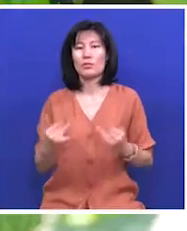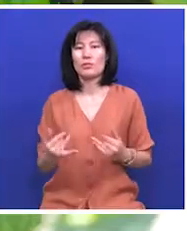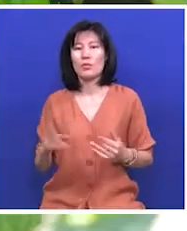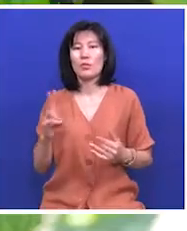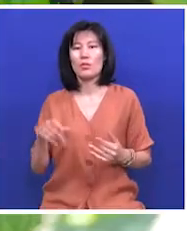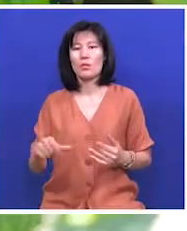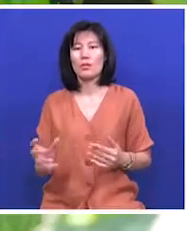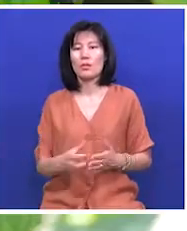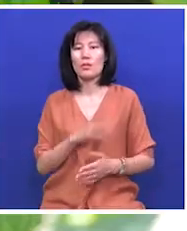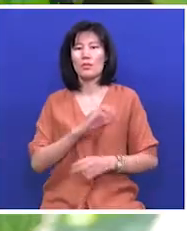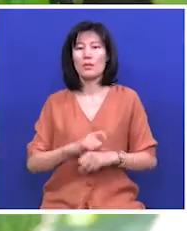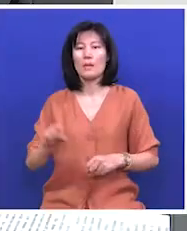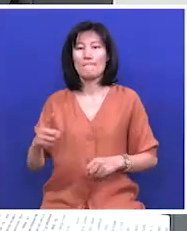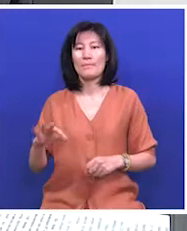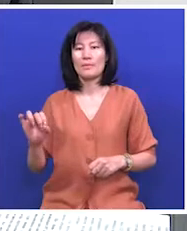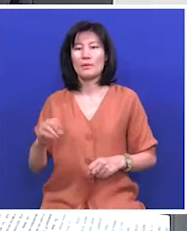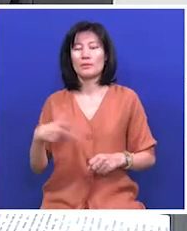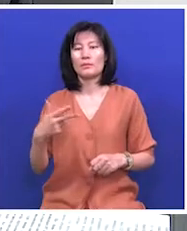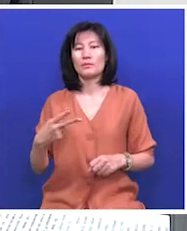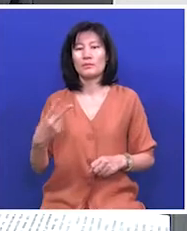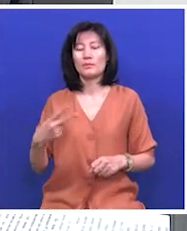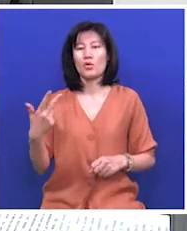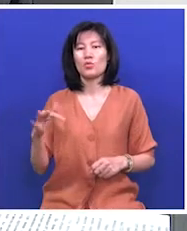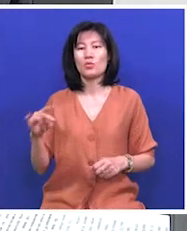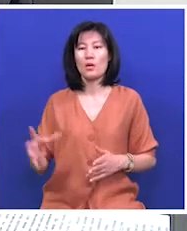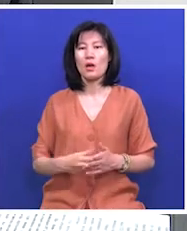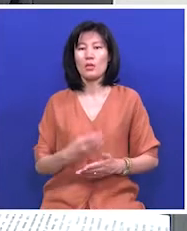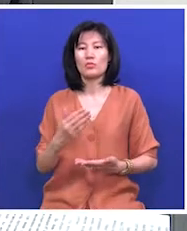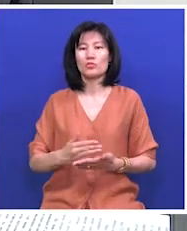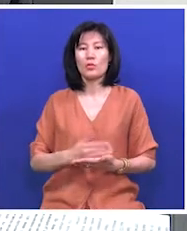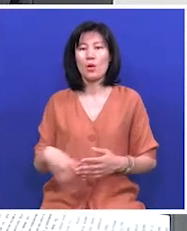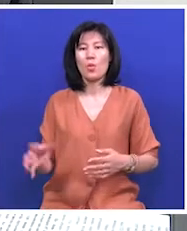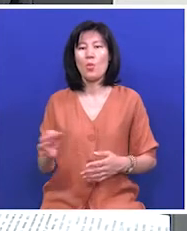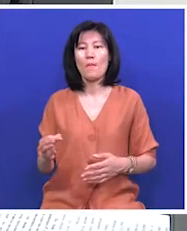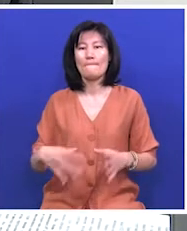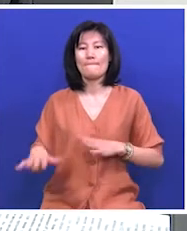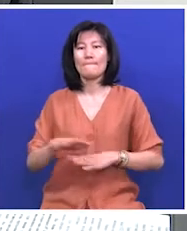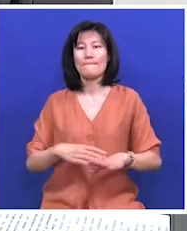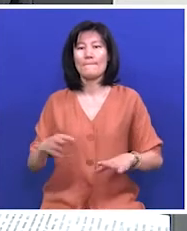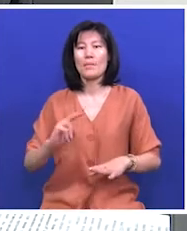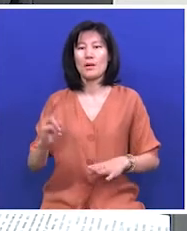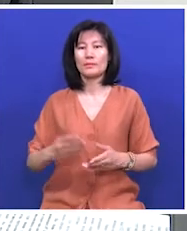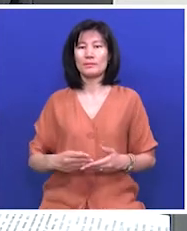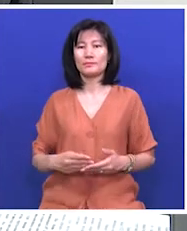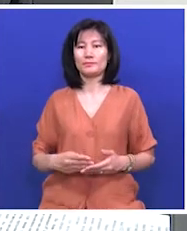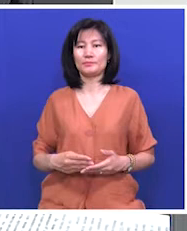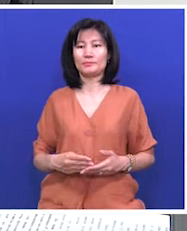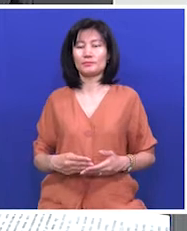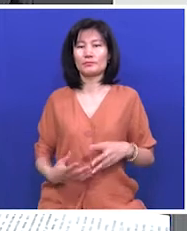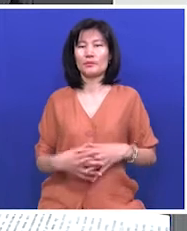биылда кеңінен қолға алынып отыр. Бір алқаптан 2-3 өнім алу жобасы облыстың